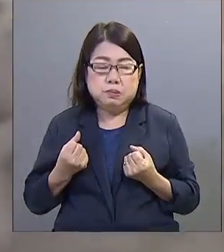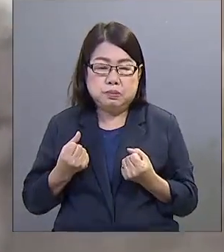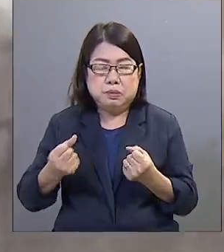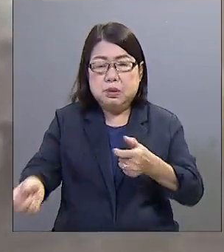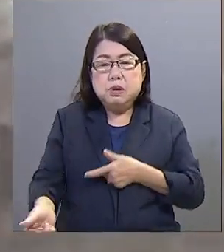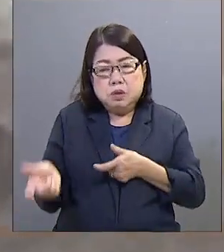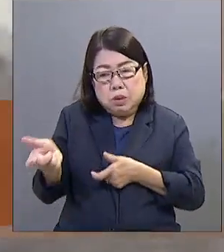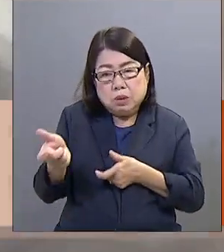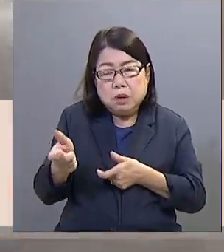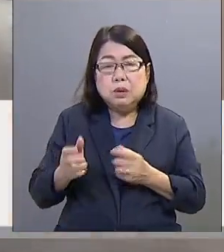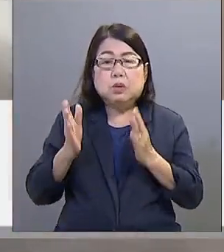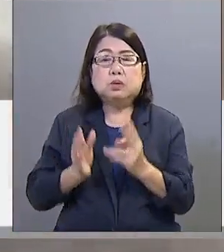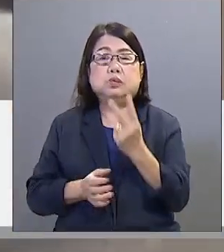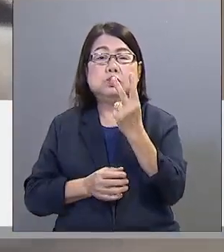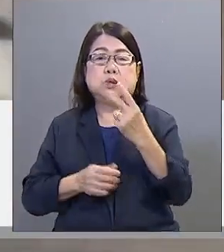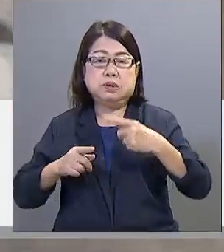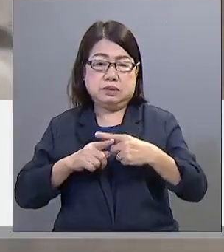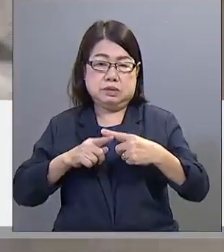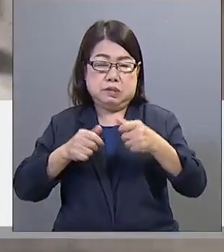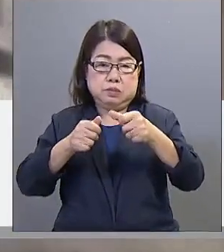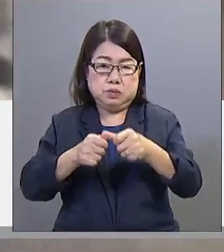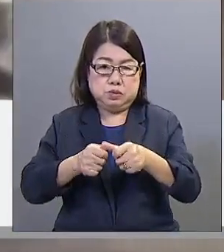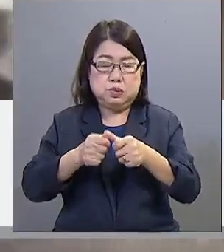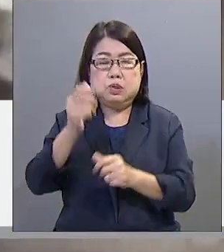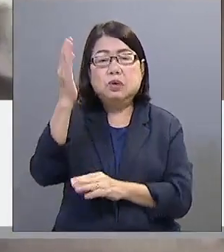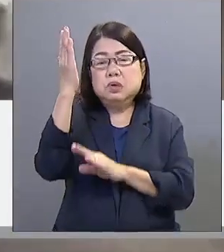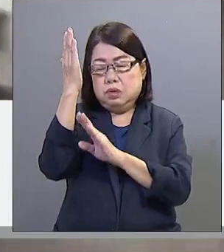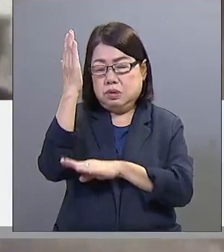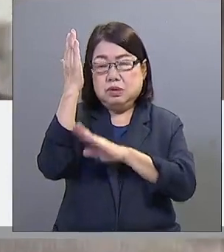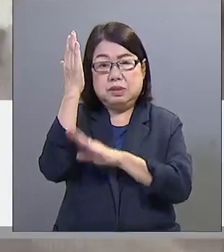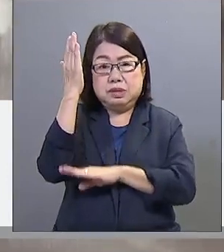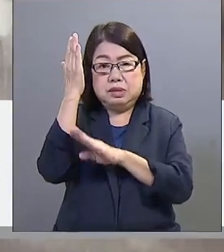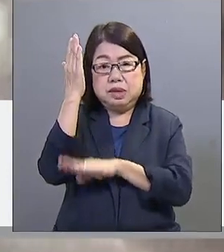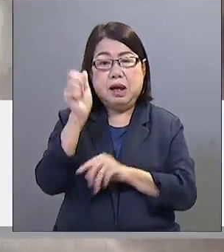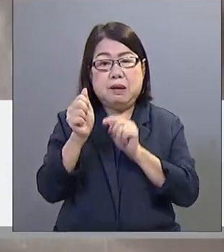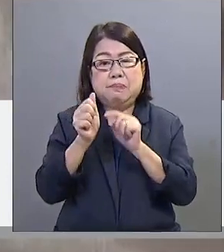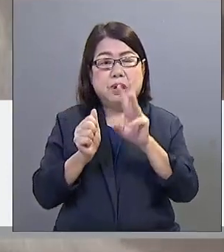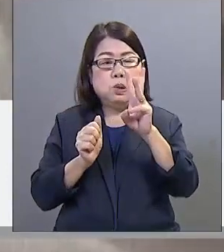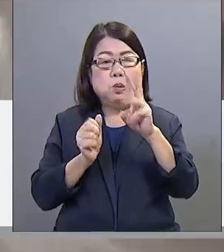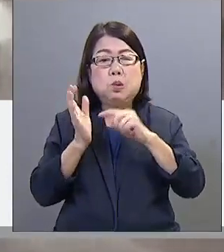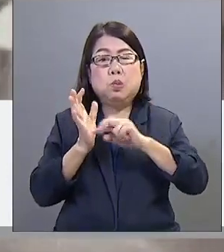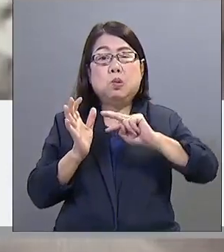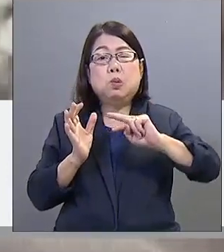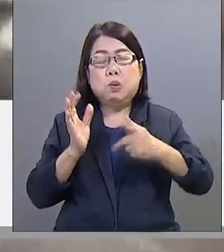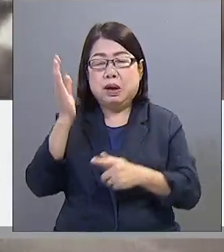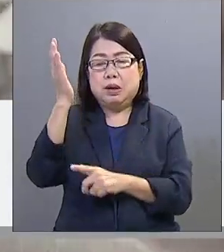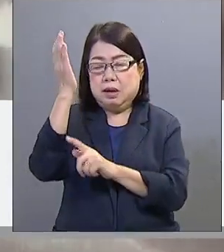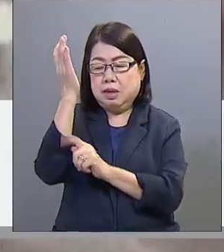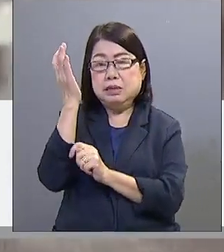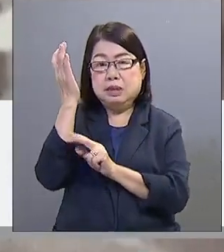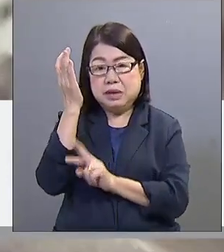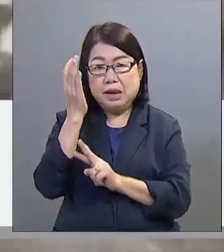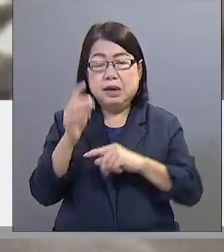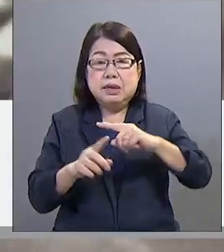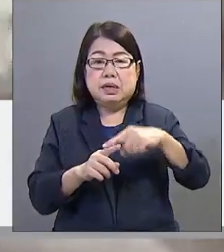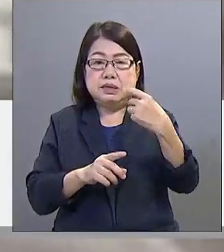จนบาดเจ็บไปทั้ง 2คนในพื้นที่ตำบลวังมะปรางเหนืออำเภอวังวิเศษจังหวัดตรังเมื่อวันที่ 30ตุลาคมที่ผ่านมาเป็นหลัก